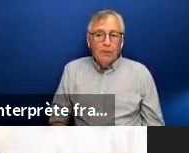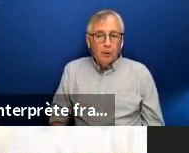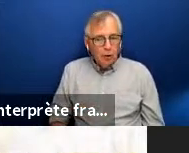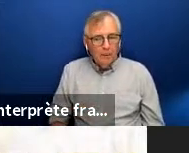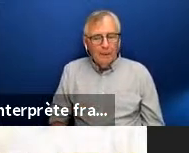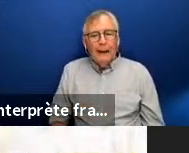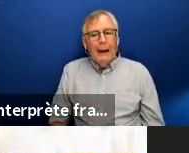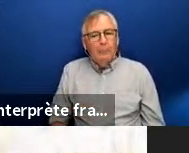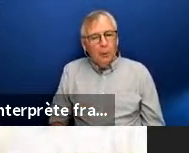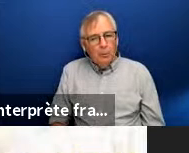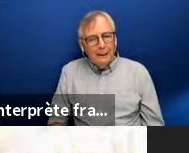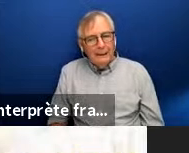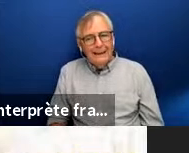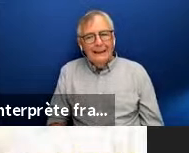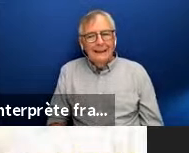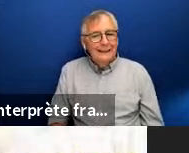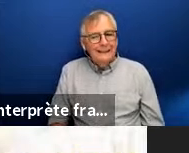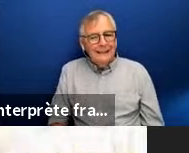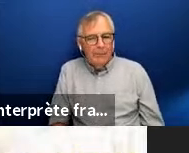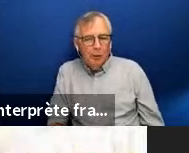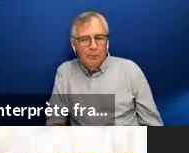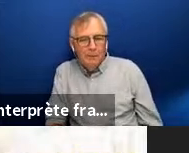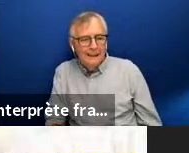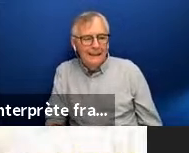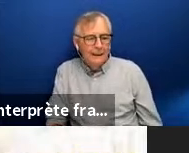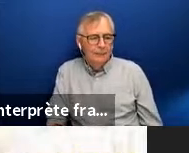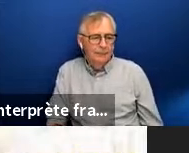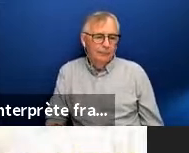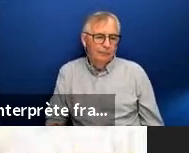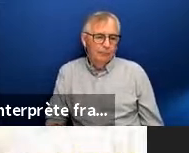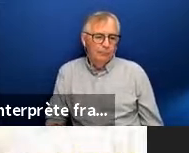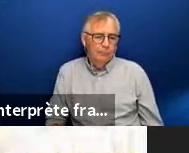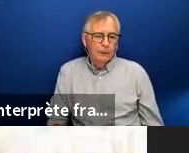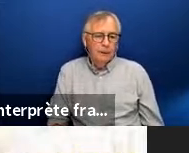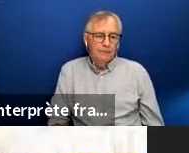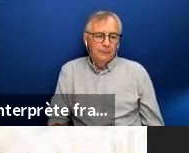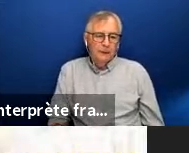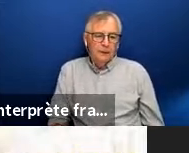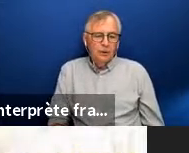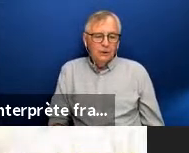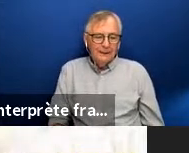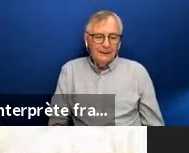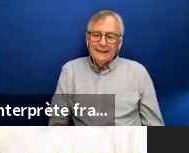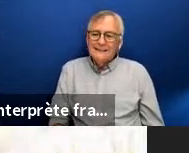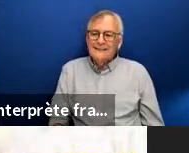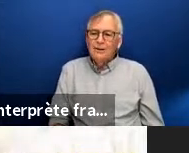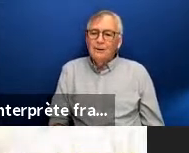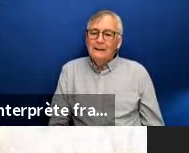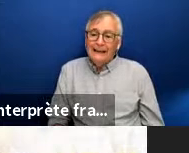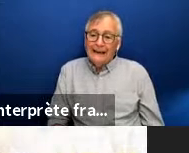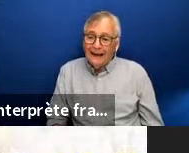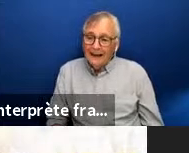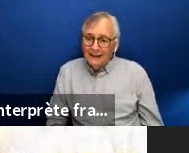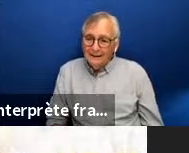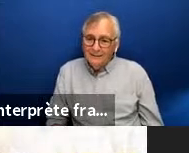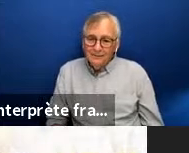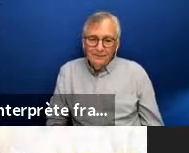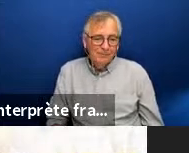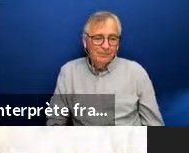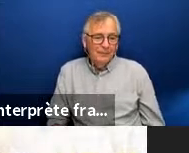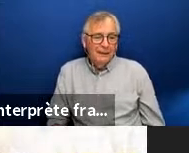des comportements appropriés et inappropriés. Il y a des traditions